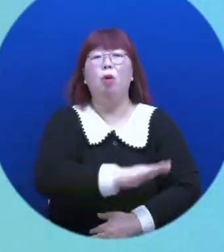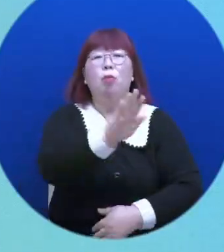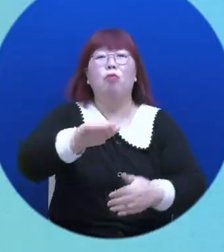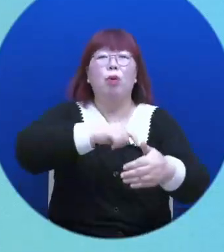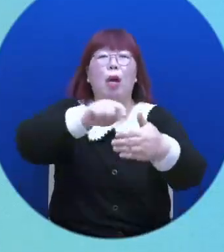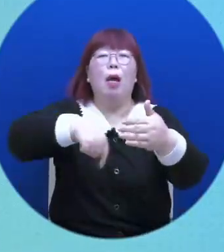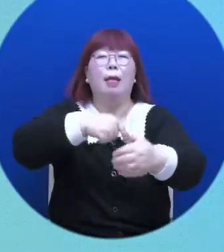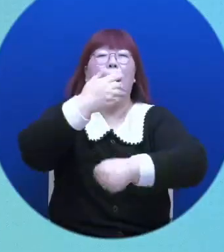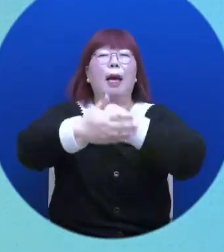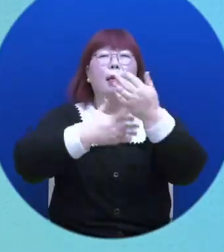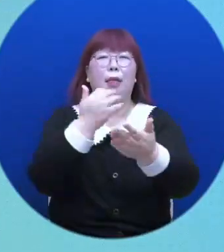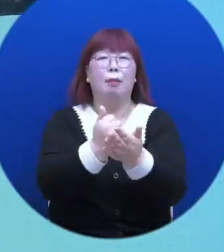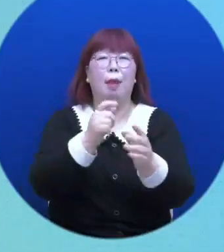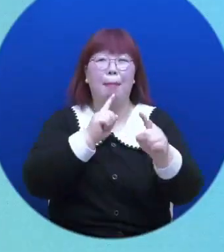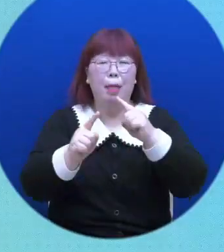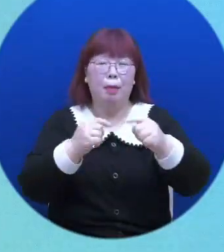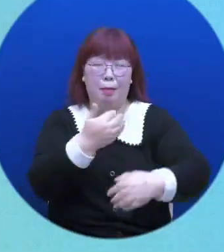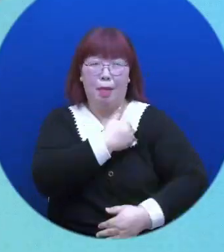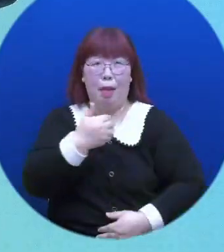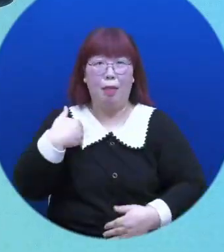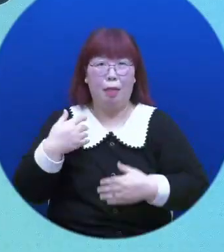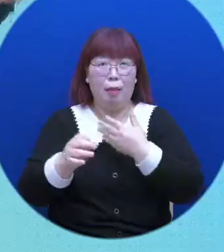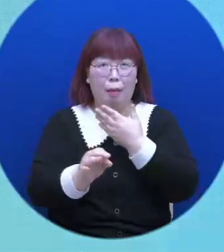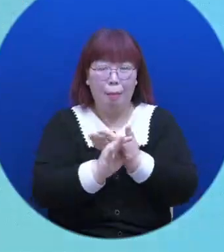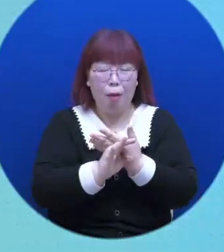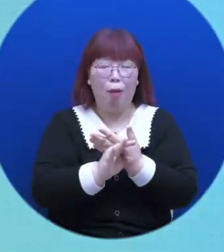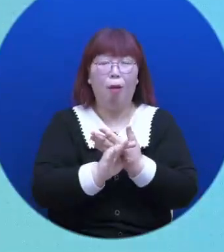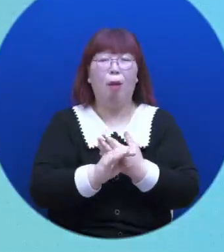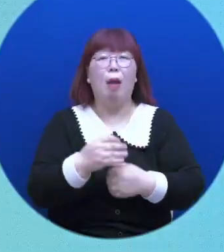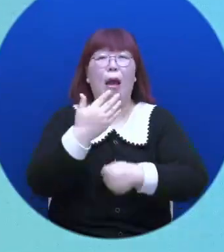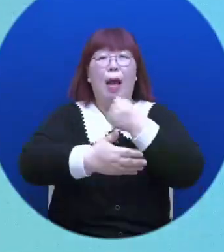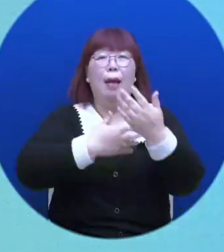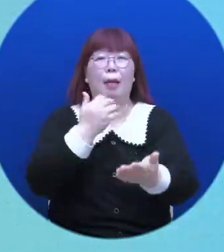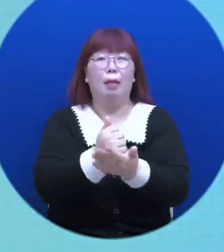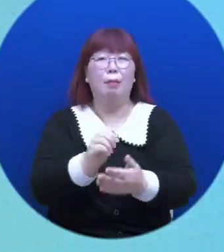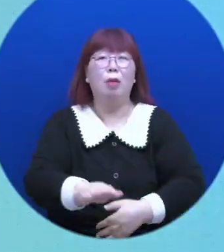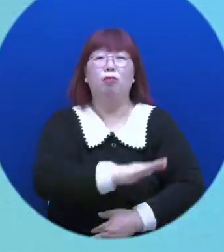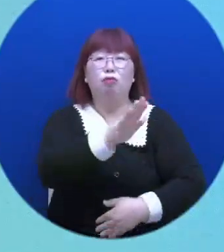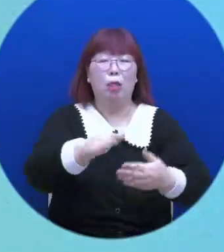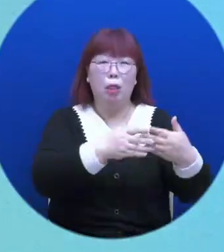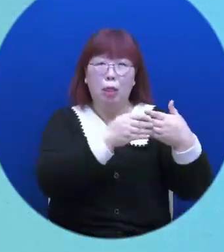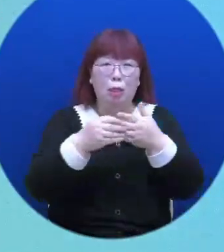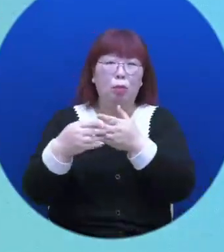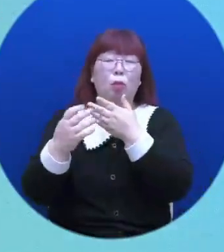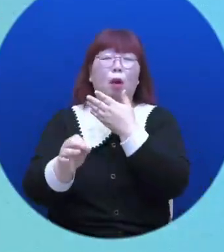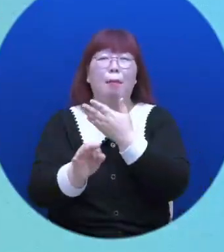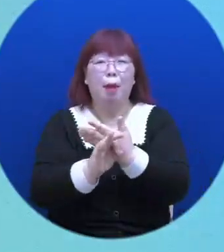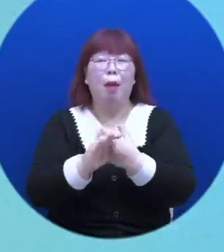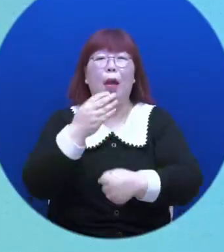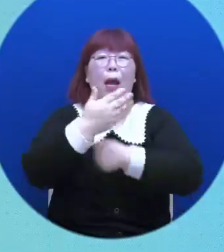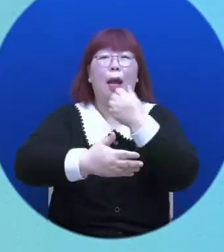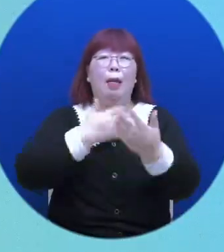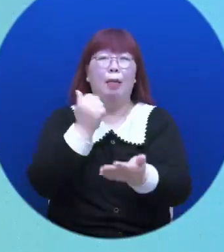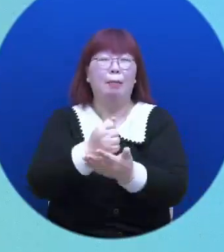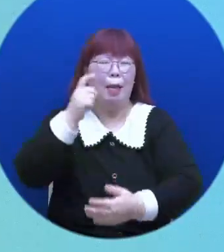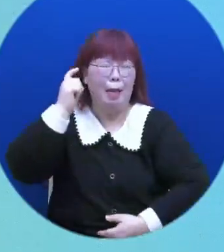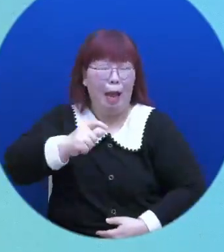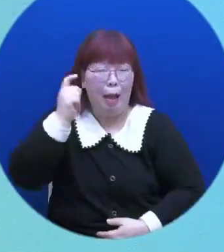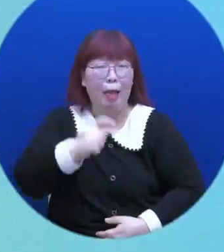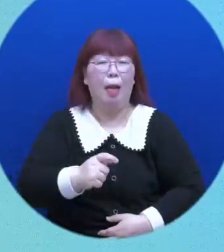하나님의 말씀이 가득 차서 말씀이 저와 여러분을 주장하고 그 말씀을 믿어보세요. 하나님의 강한